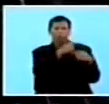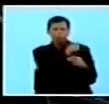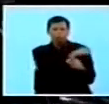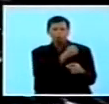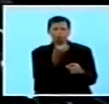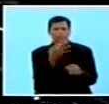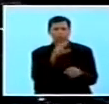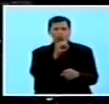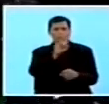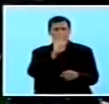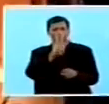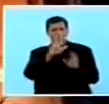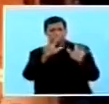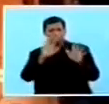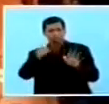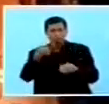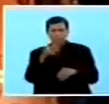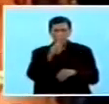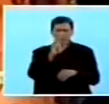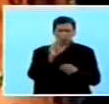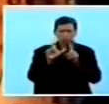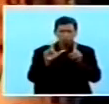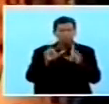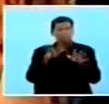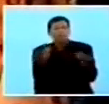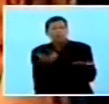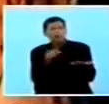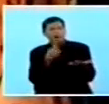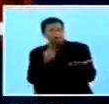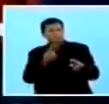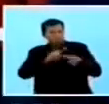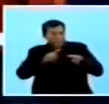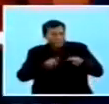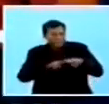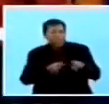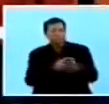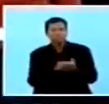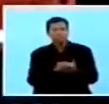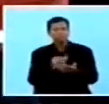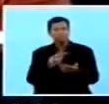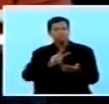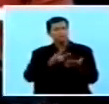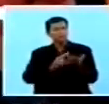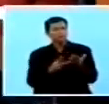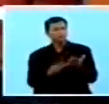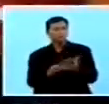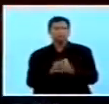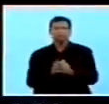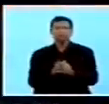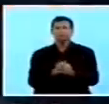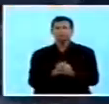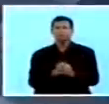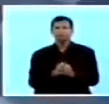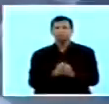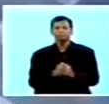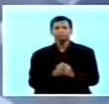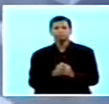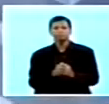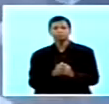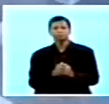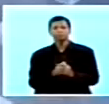2017 tentang petunjuk pelaksanaan penyelenggaraan reklame segera direvisi oleh Gubernur DKI Jakarta Anies Baswedan.